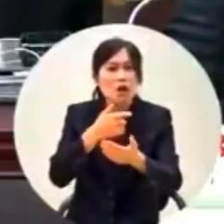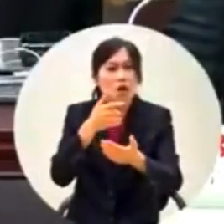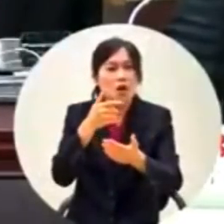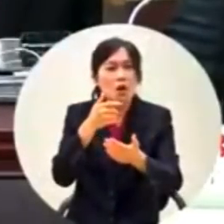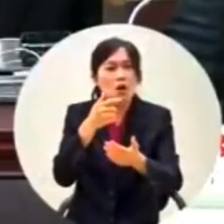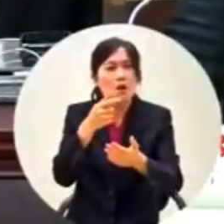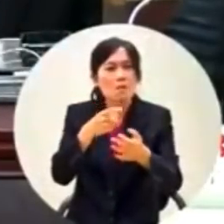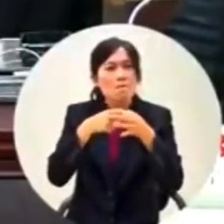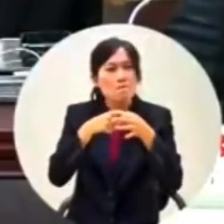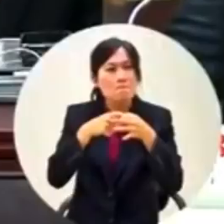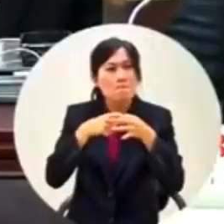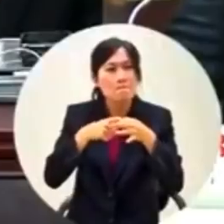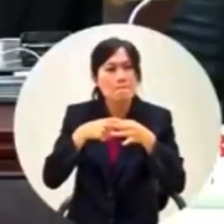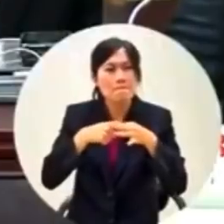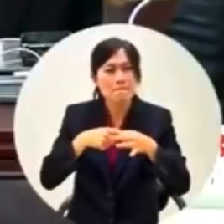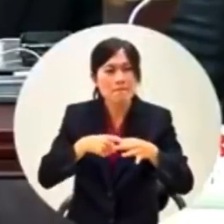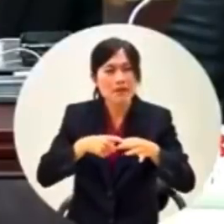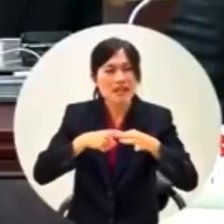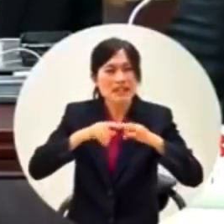的产值大概是